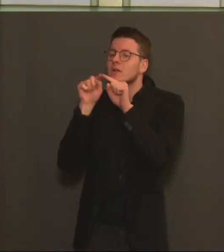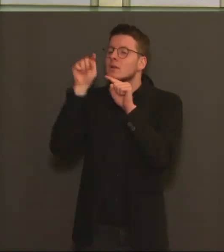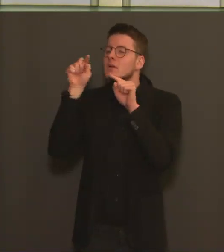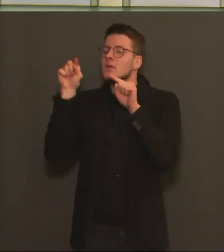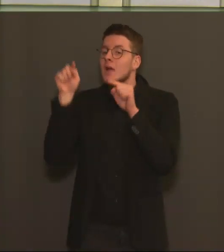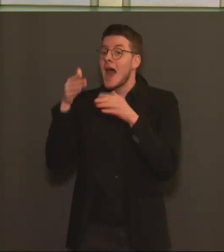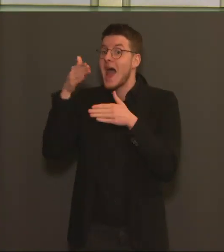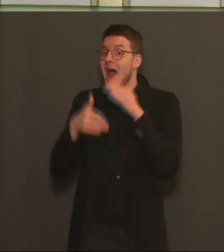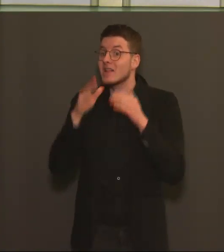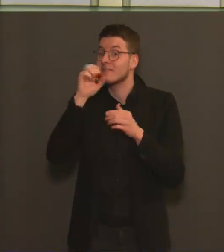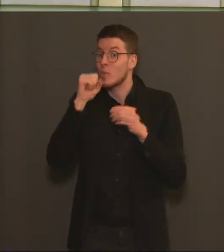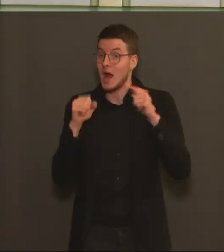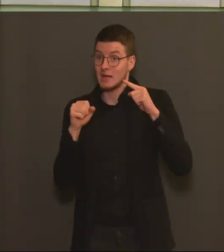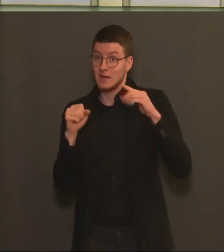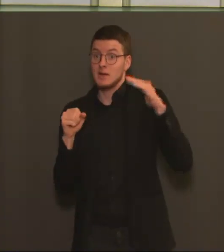eind februari.